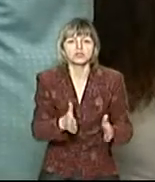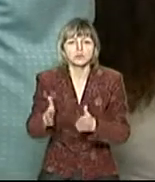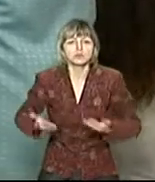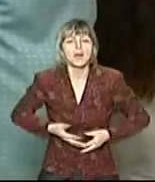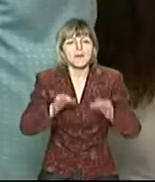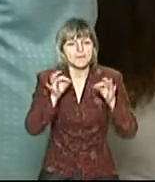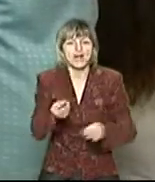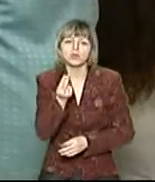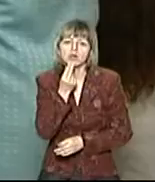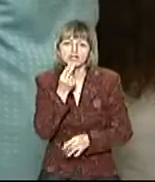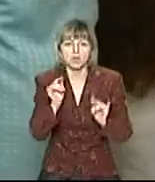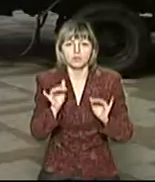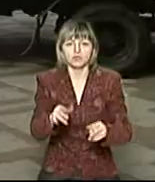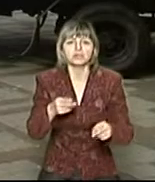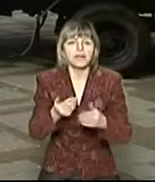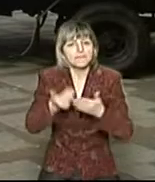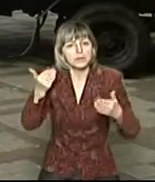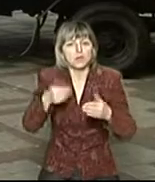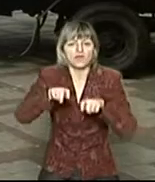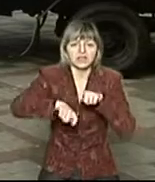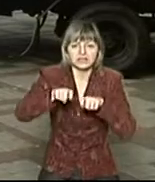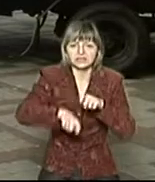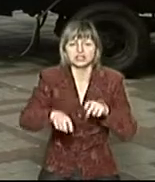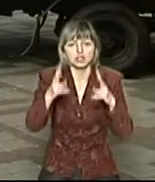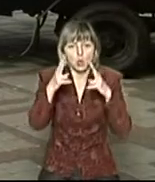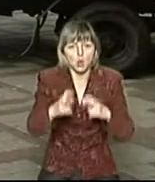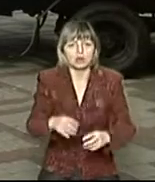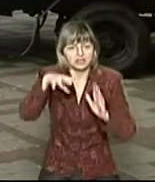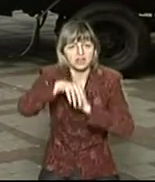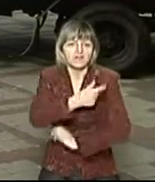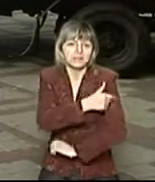правильно харчуватись, проводити профілактичні огляди у медзакладах.